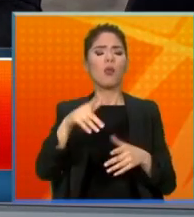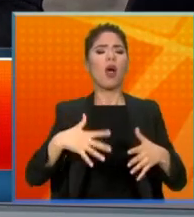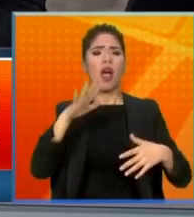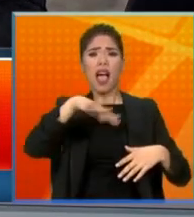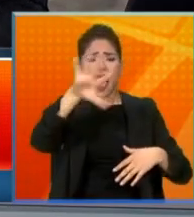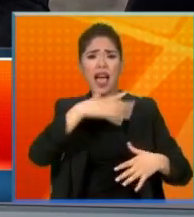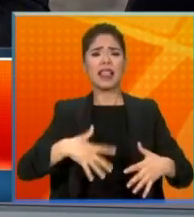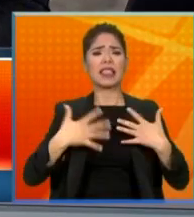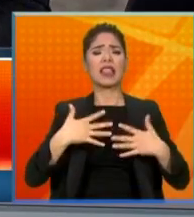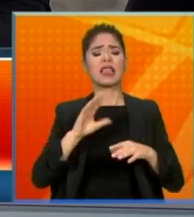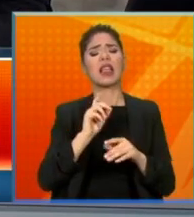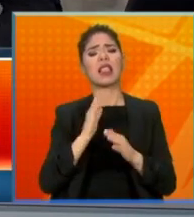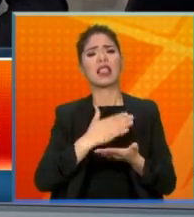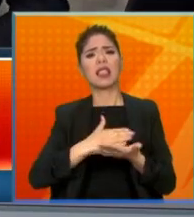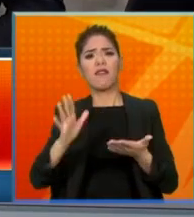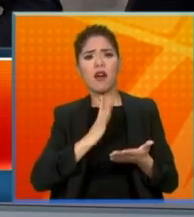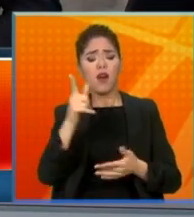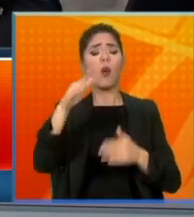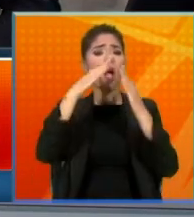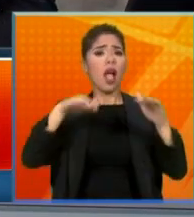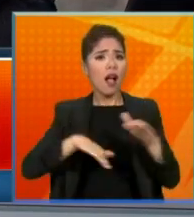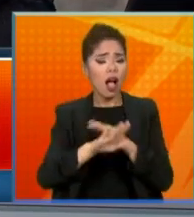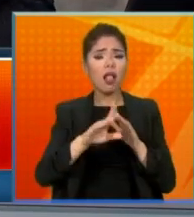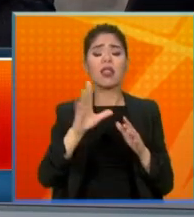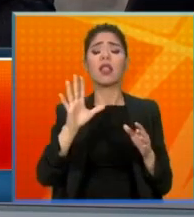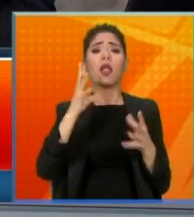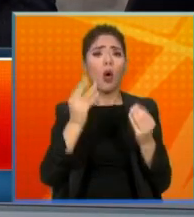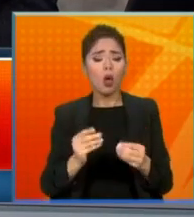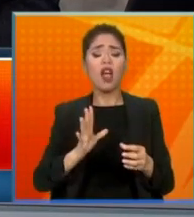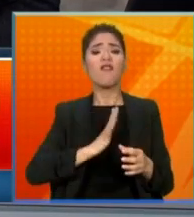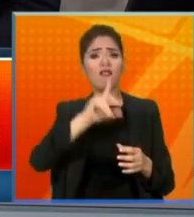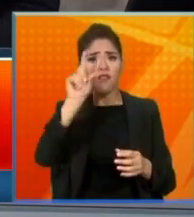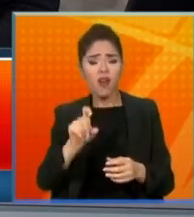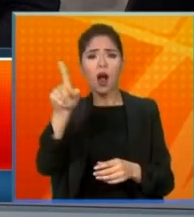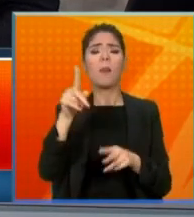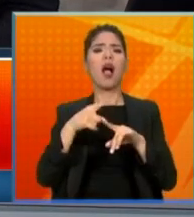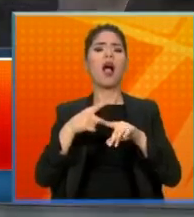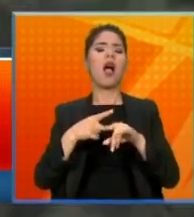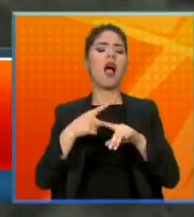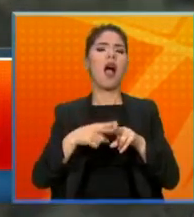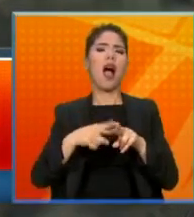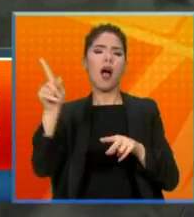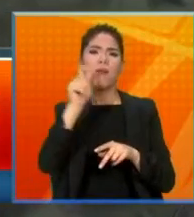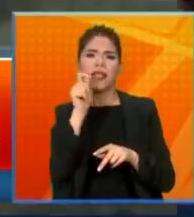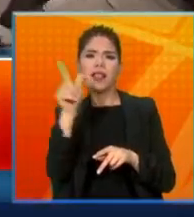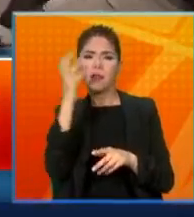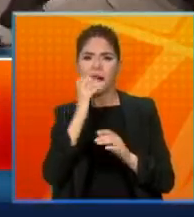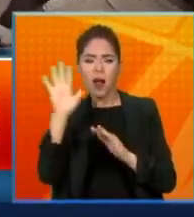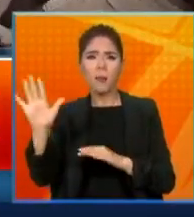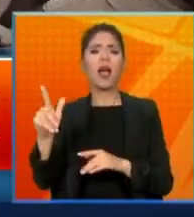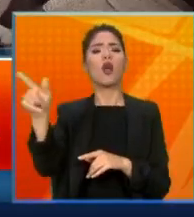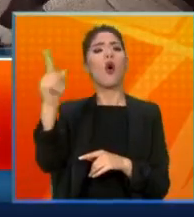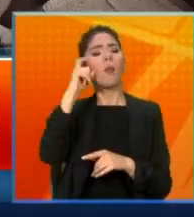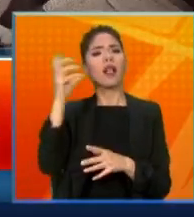merak edilense hala enkaz altında olan var mı sorusu. Ahmet Çelik Başkale'de bizleri bekliyor. Son duruma ilişkin bilgileri almak